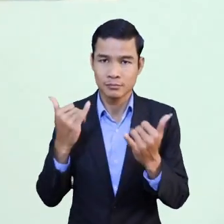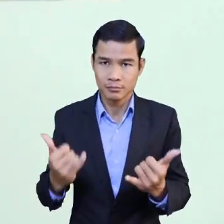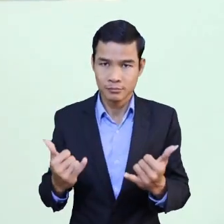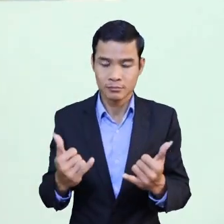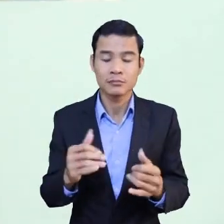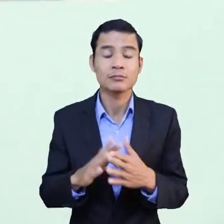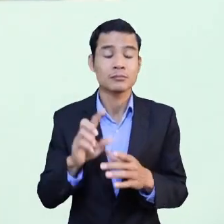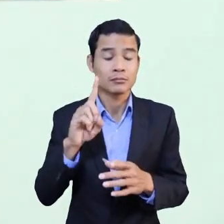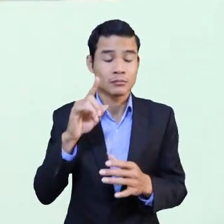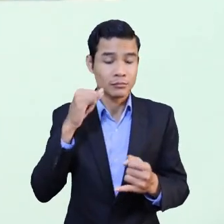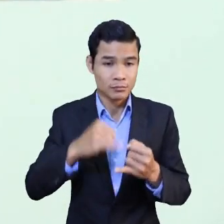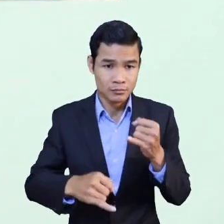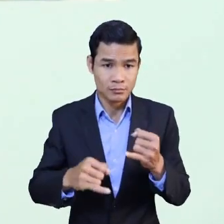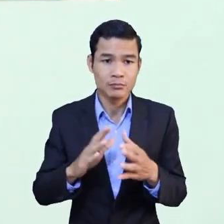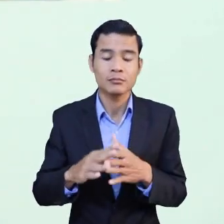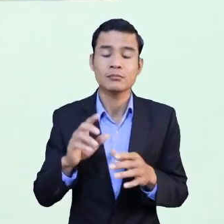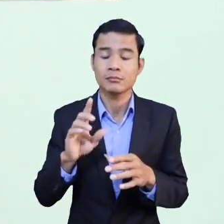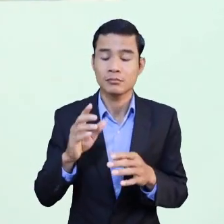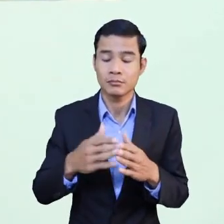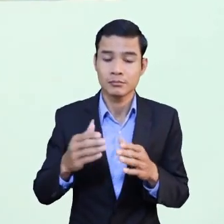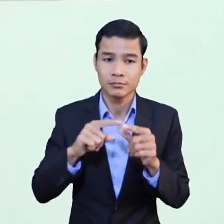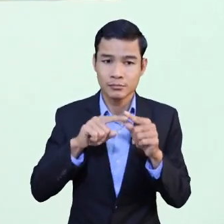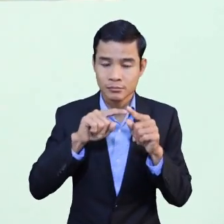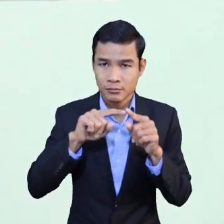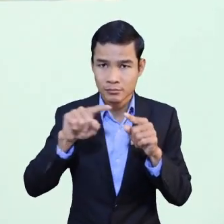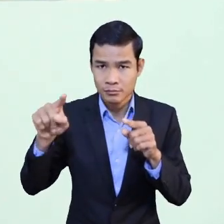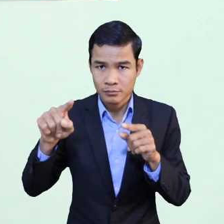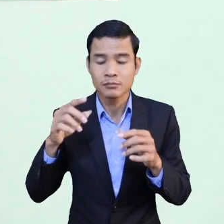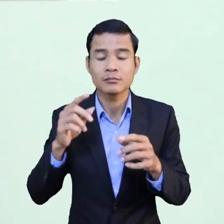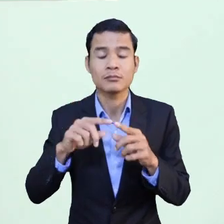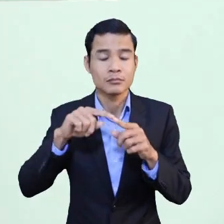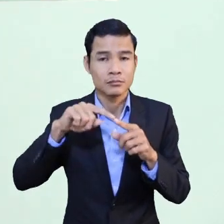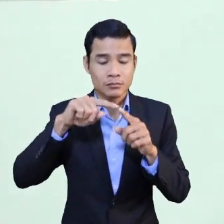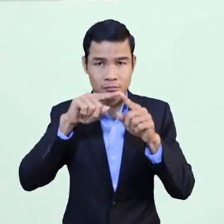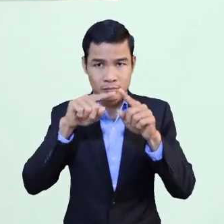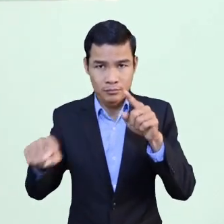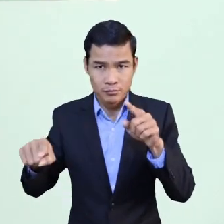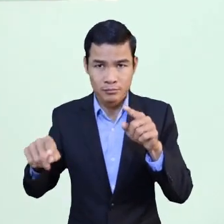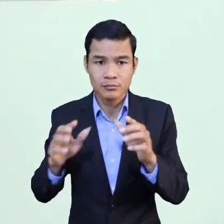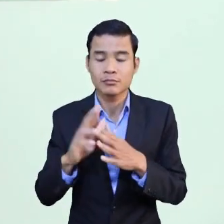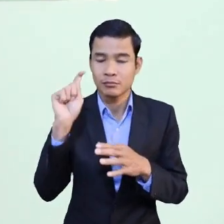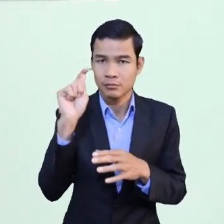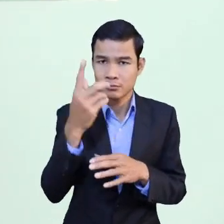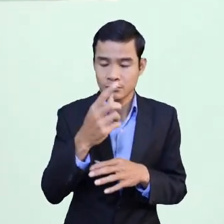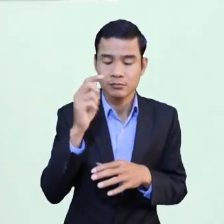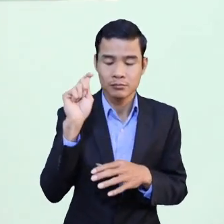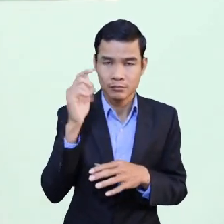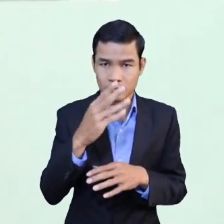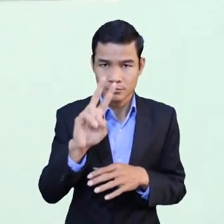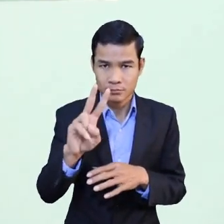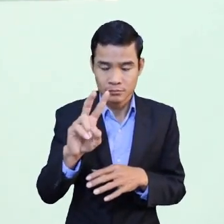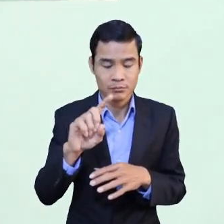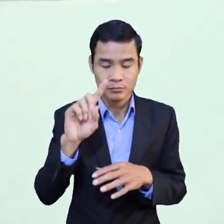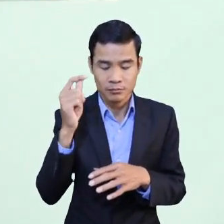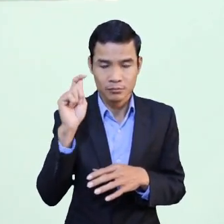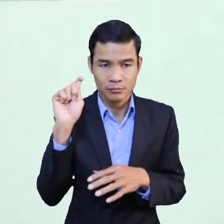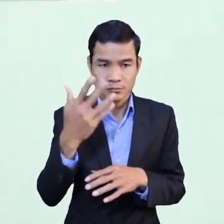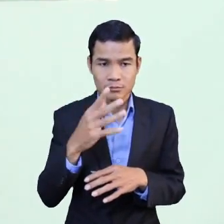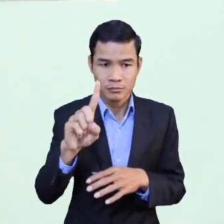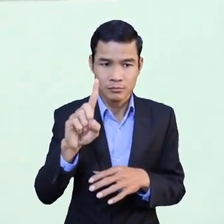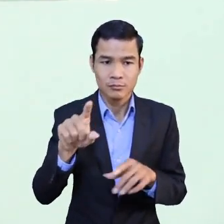ល់មួយទៀតកូនគូសភ្ជាប់បន្តទៀតកូនដែលមានចាស្រាក់នៅសល់មួយនឹងរូបភាពមួយដែរចាប់